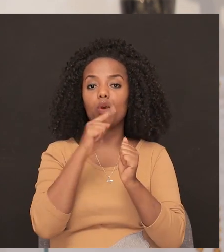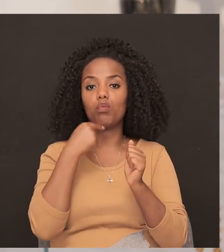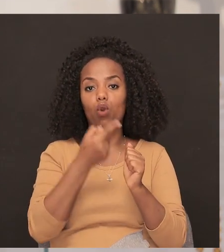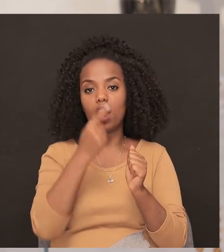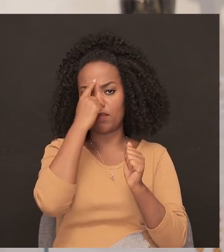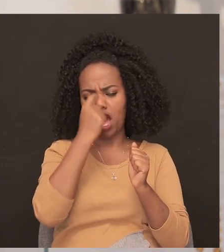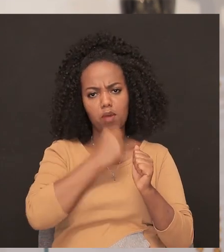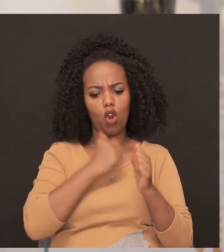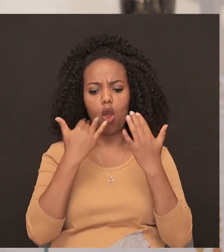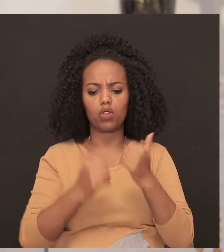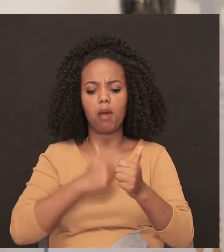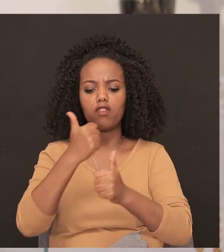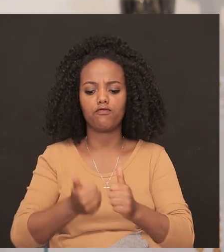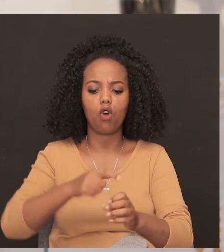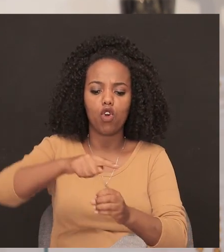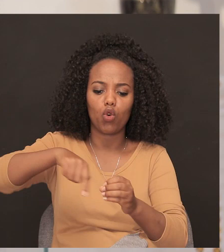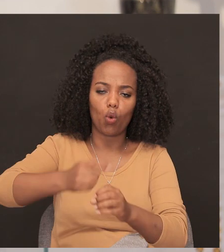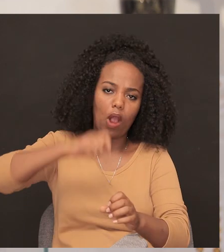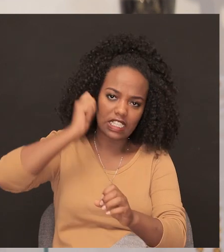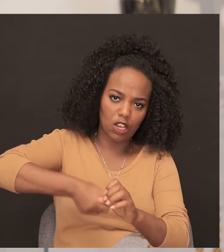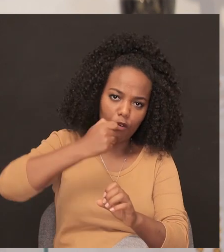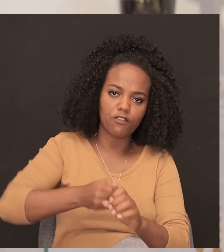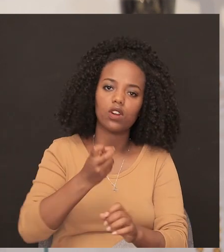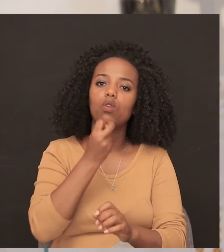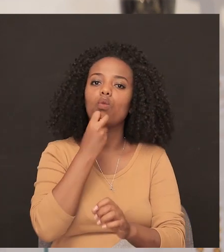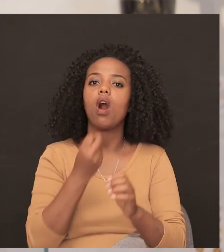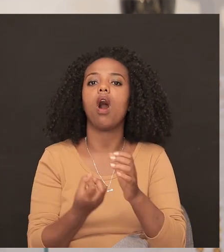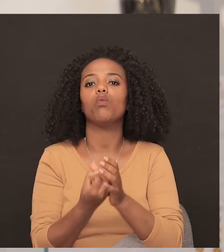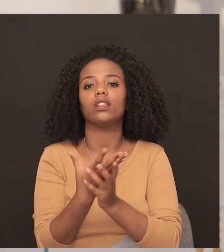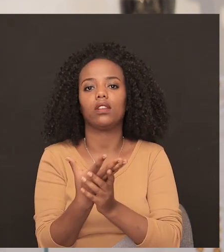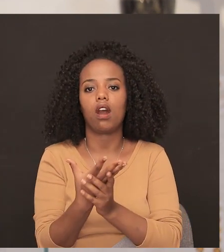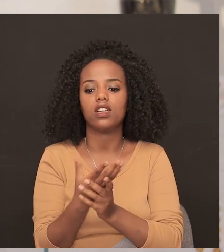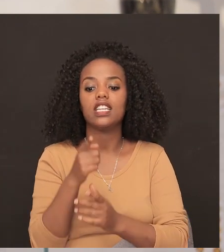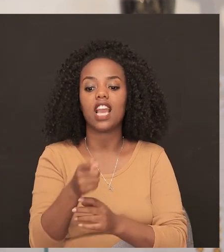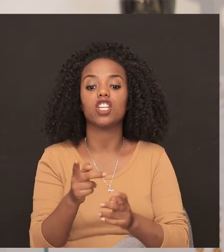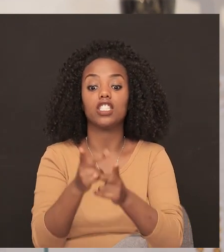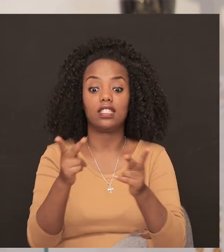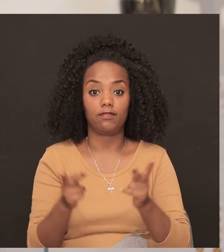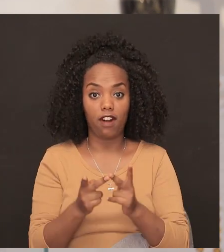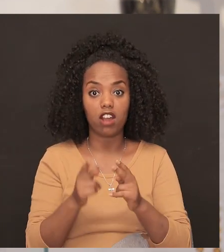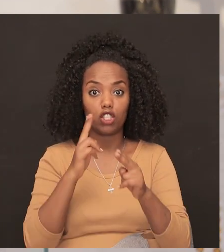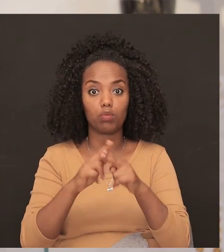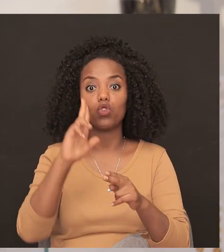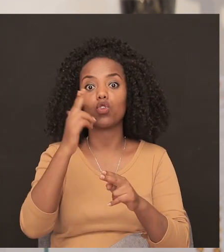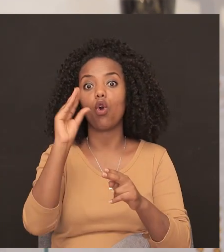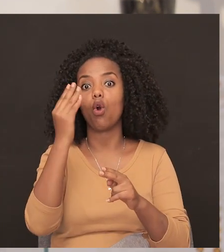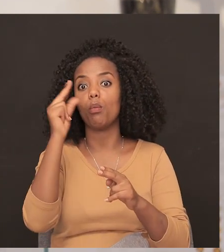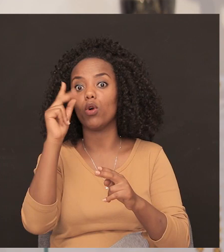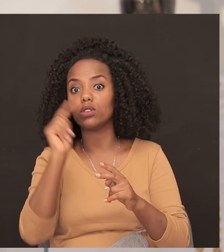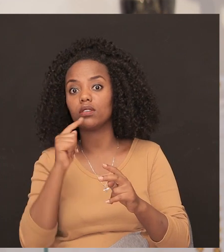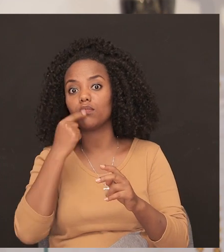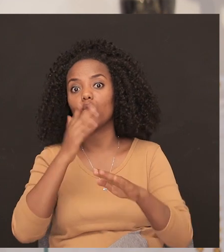ብሎ በእምነት አሁንም ልፍ ብሎ ሲቆፍር ውሃ ወጣ። ያንን ስፍራ እንደውም ሮሆቦት